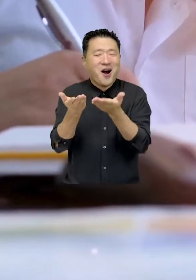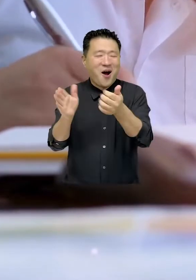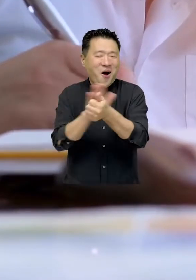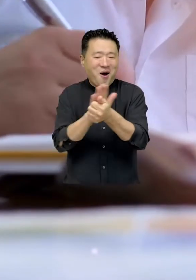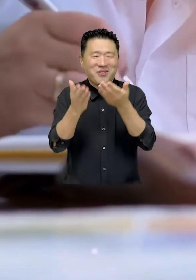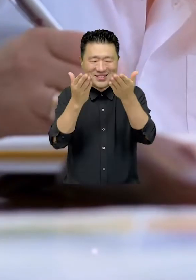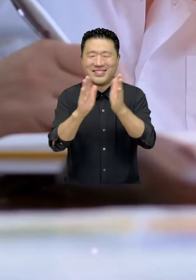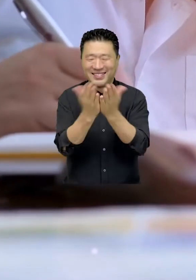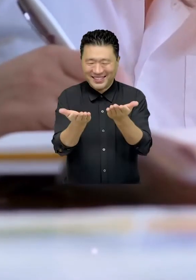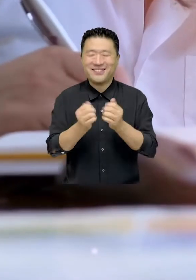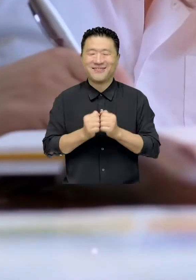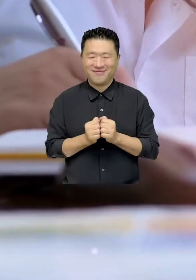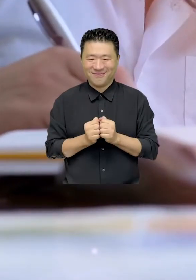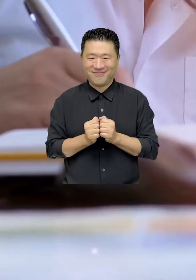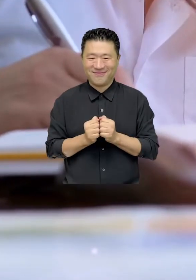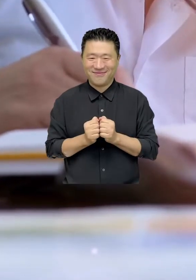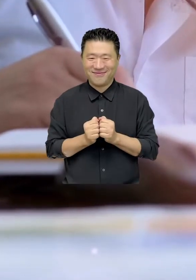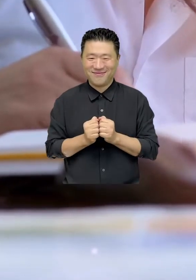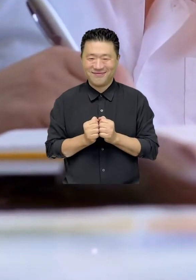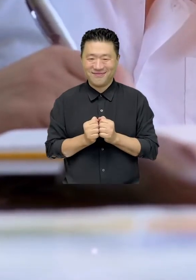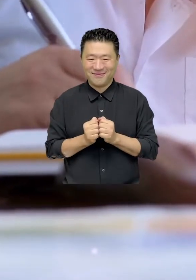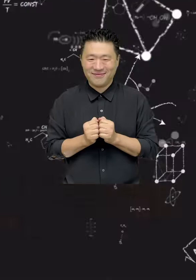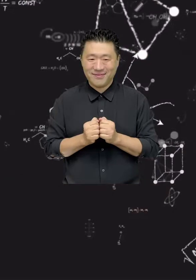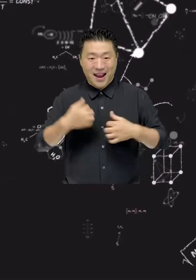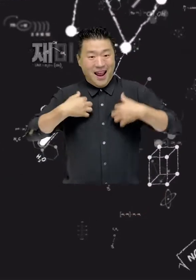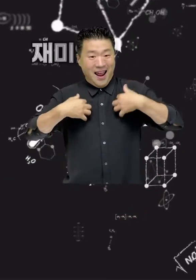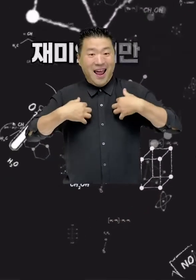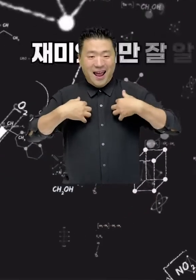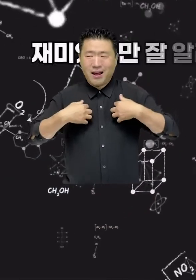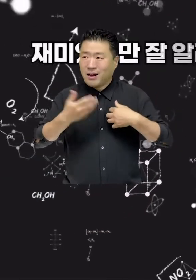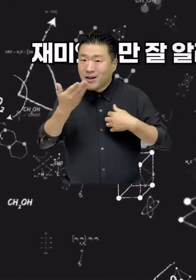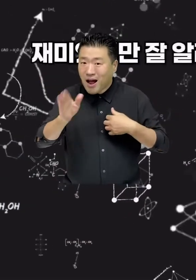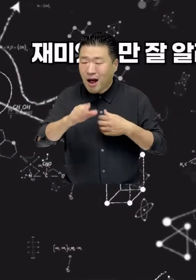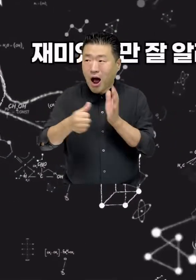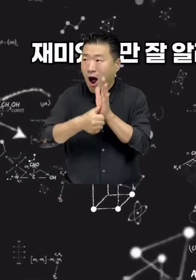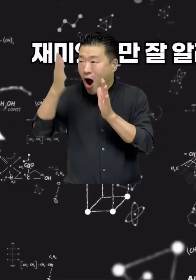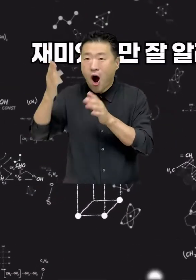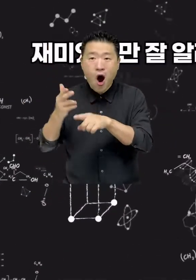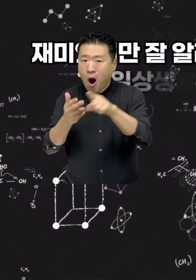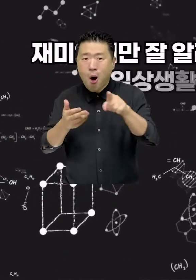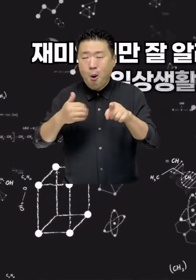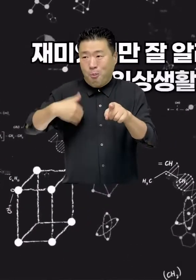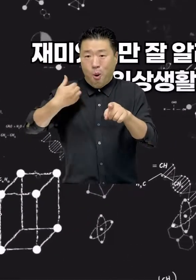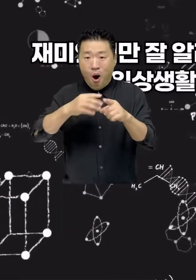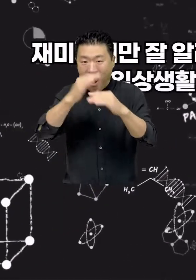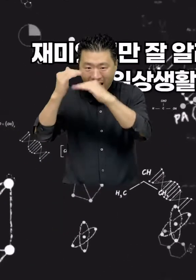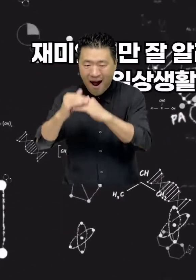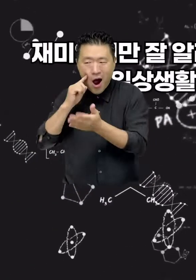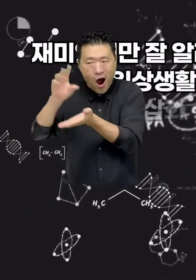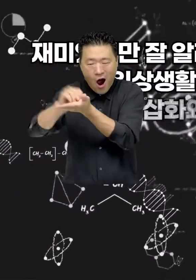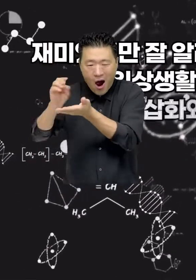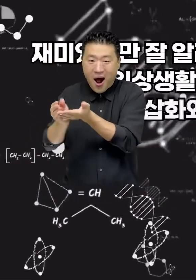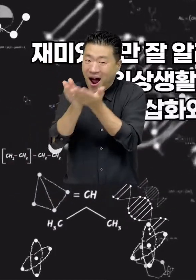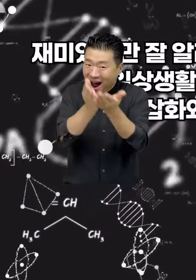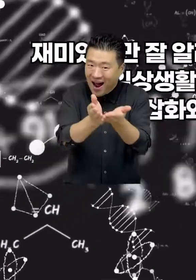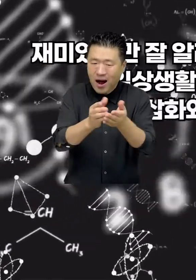흥미를 깨닫게 하는 데 도움이 될 것입니다. 재미있지만 잘 알려지지 않은 수학 문제를